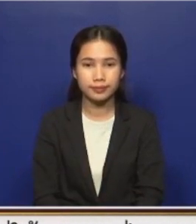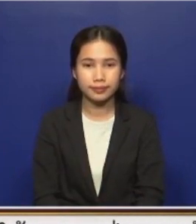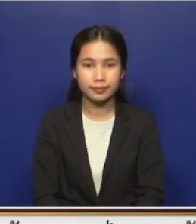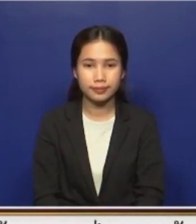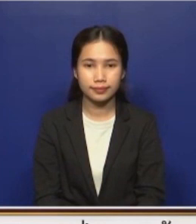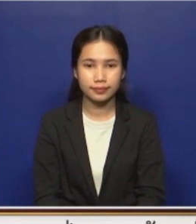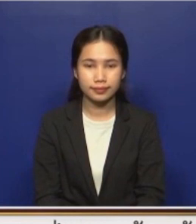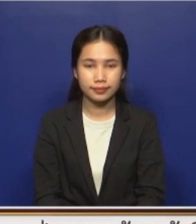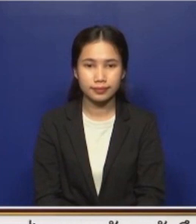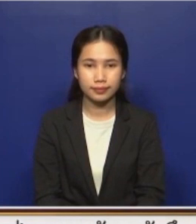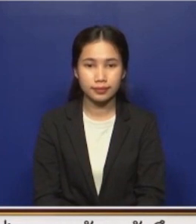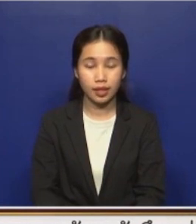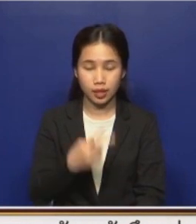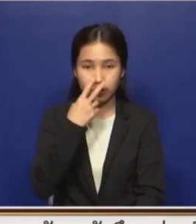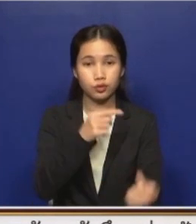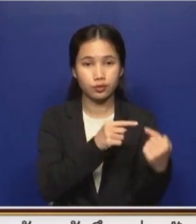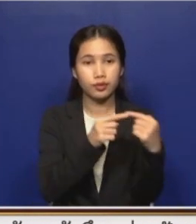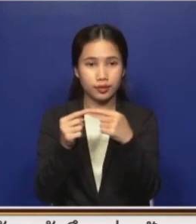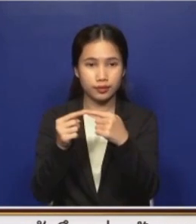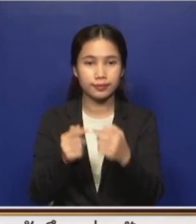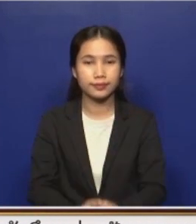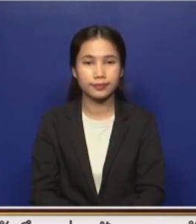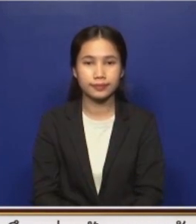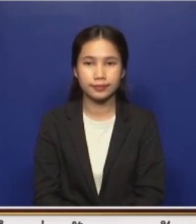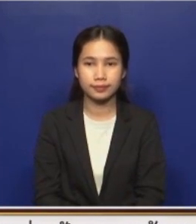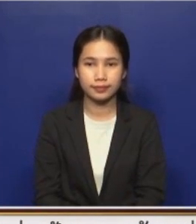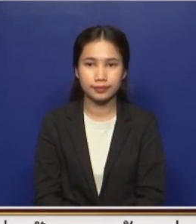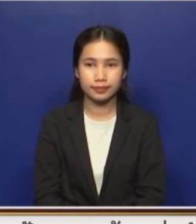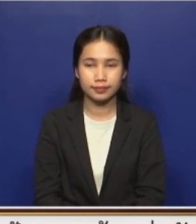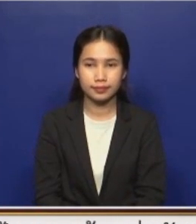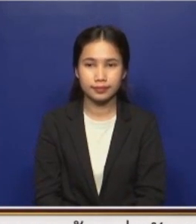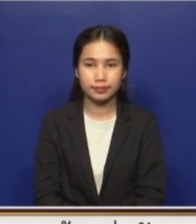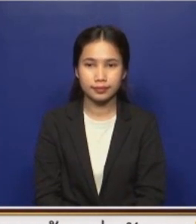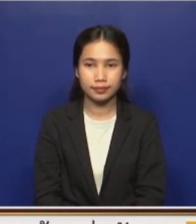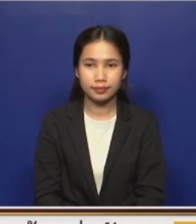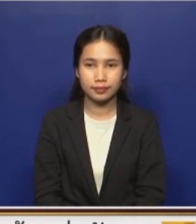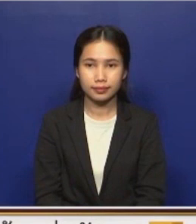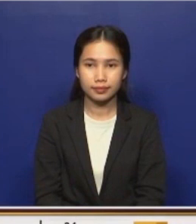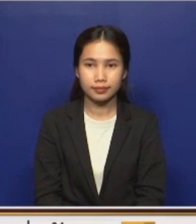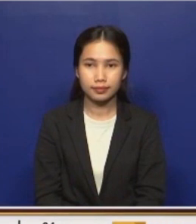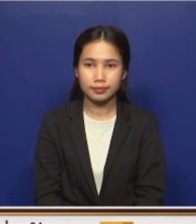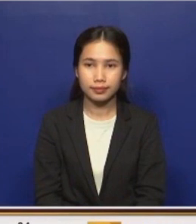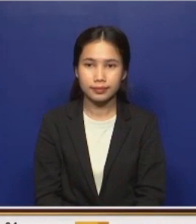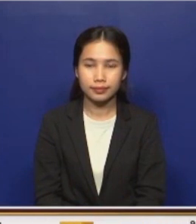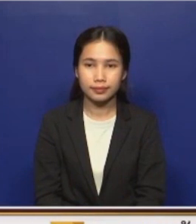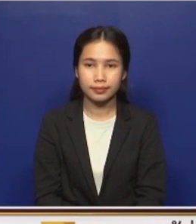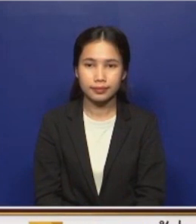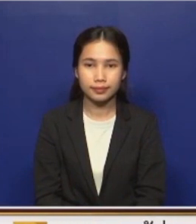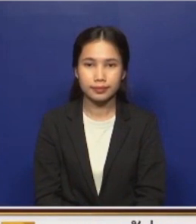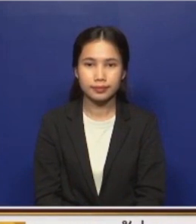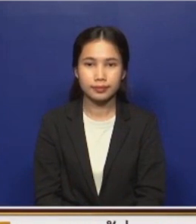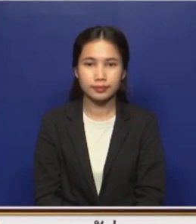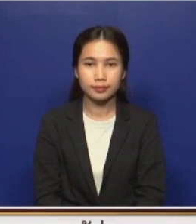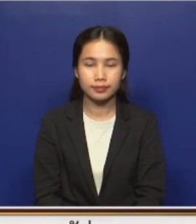สไลด์นี้เคยบอกไปแล้วว่าข้าวมันยางปาล์มอ้อยข้าวโพดท่านดูดีๆนะ